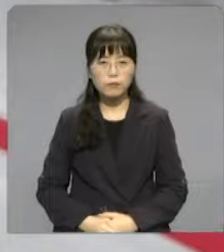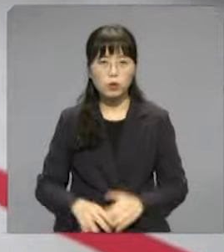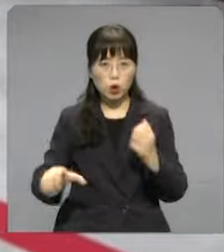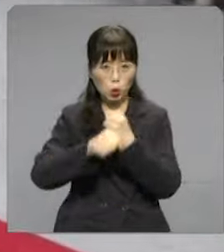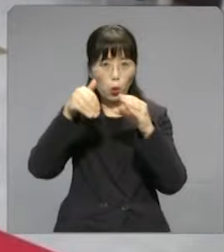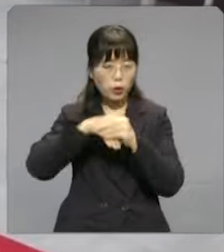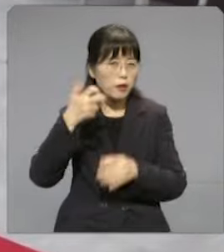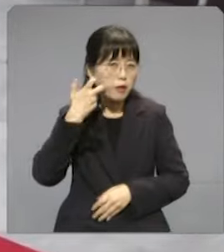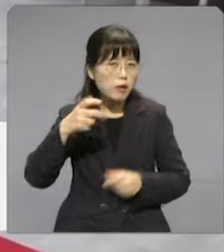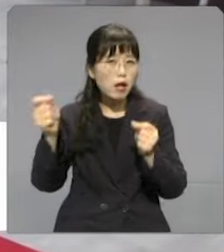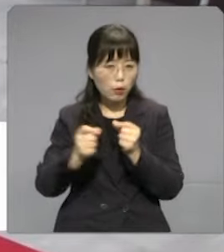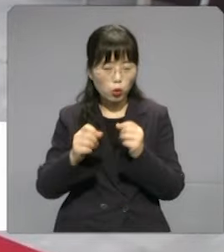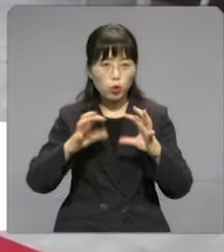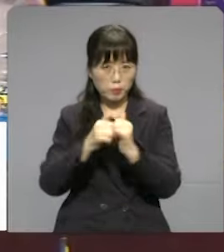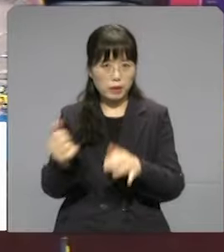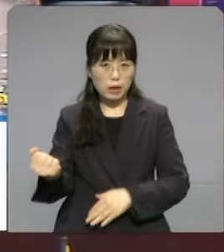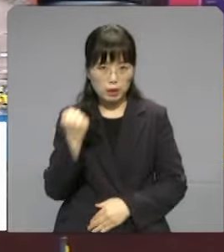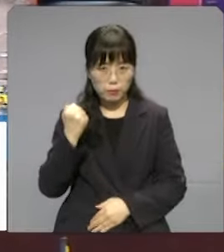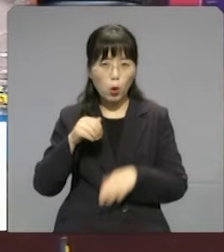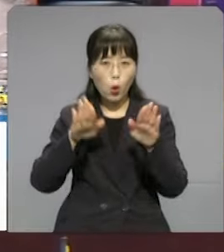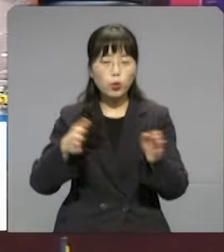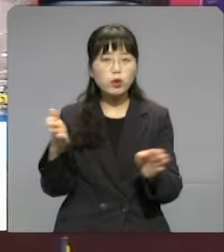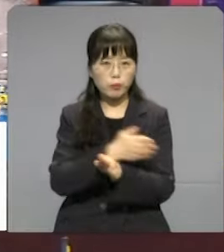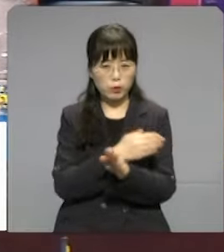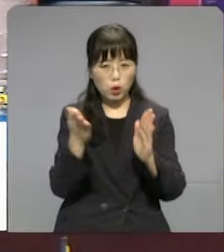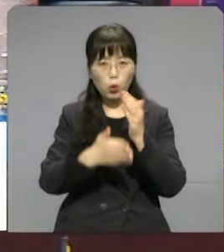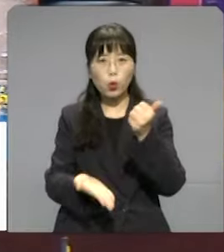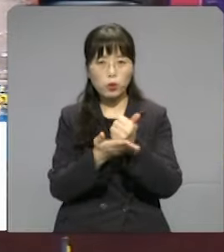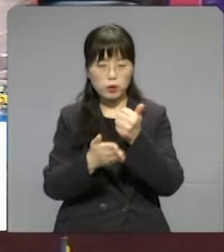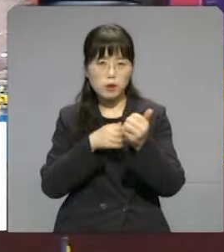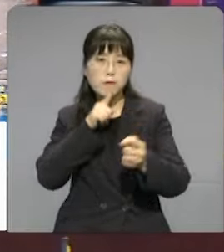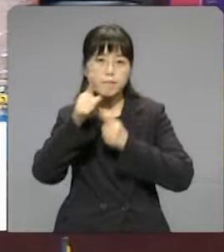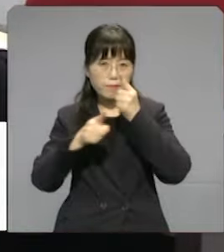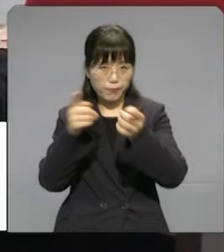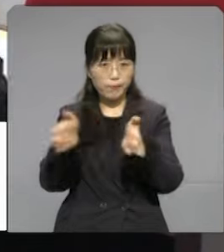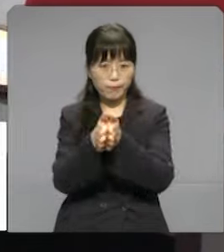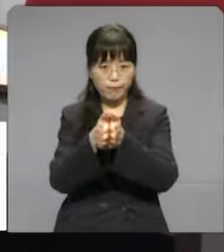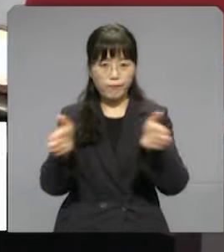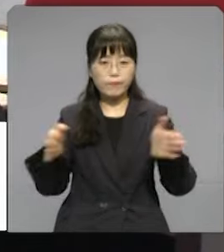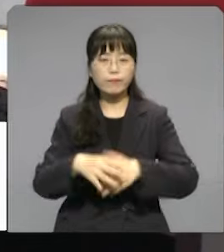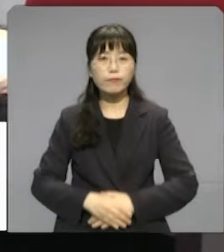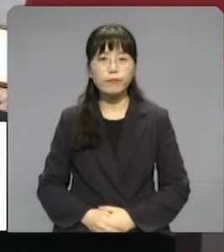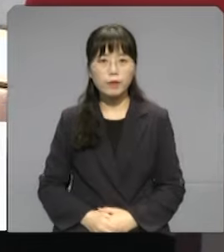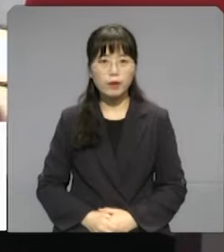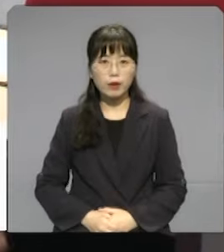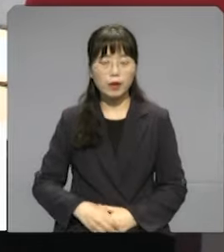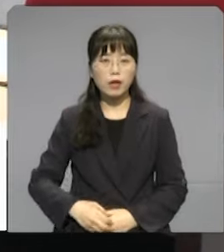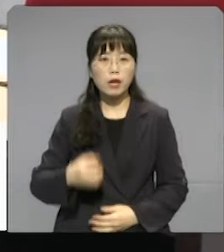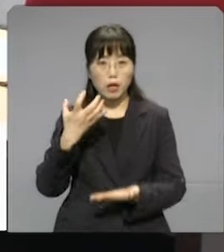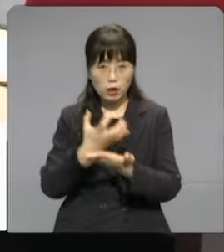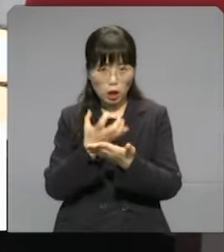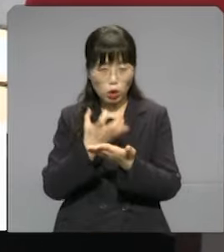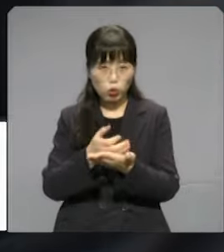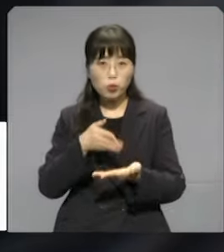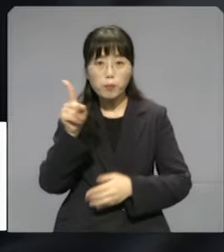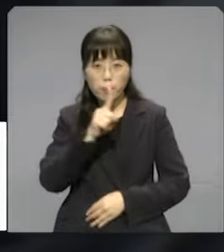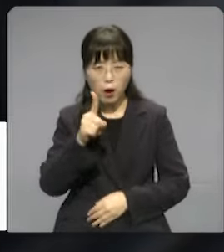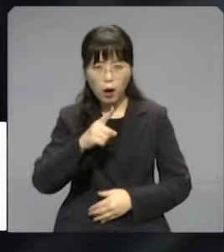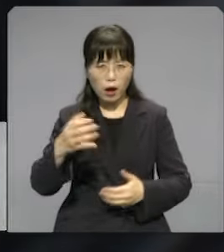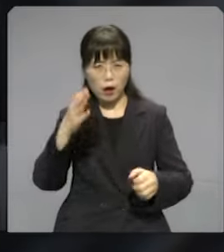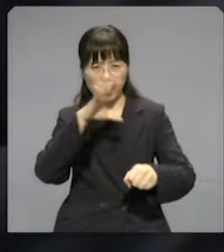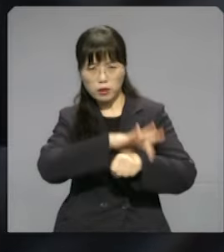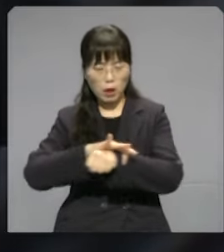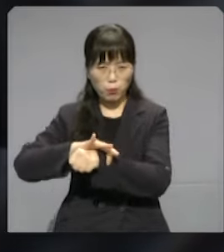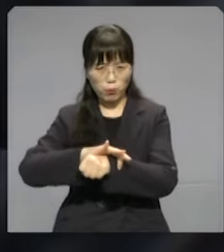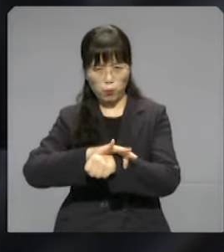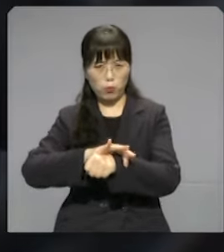총선을 70여일 앞두고 국민의힘이 오늘부터 공천 신청 접수를 시작했습니다. 제출 서류에는 불체포 특검 포기 등